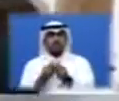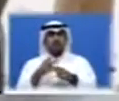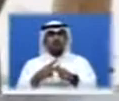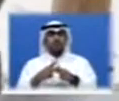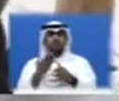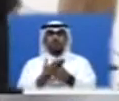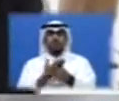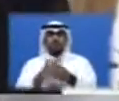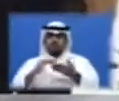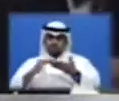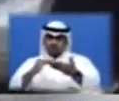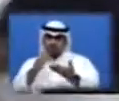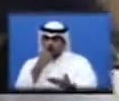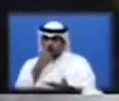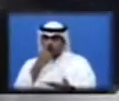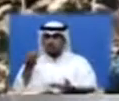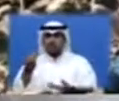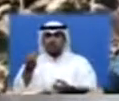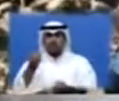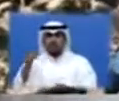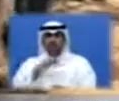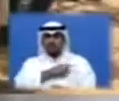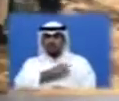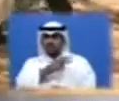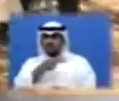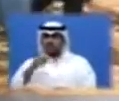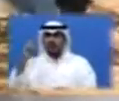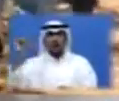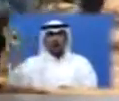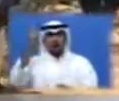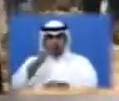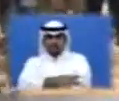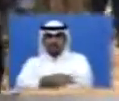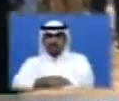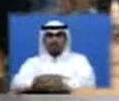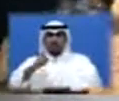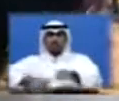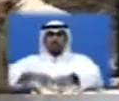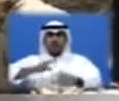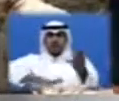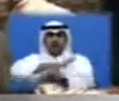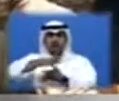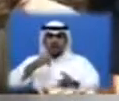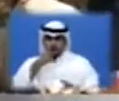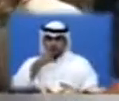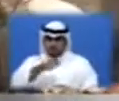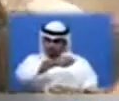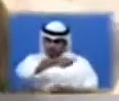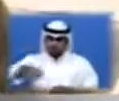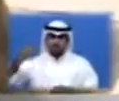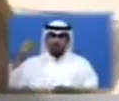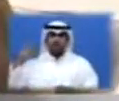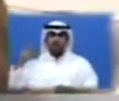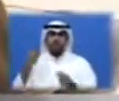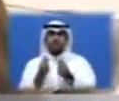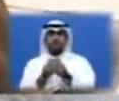يأتي تتويجا لجهود سمو أمير البلاد حفظه الله ورعاه في إغاثة الشعوب المنكوبة ودوره البارز في رأب